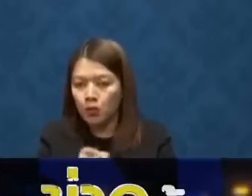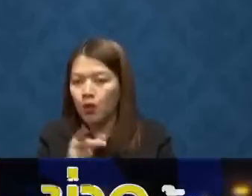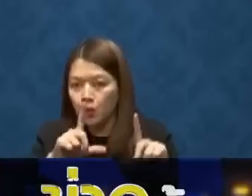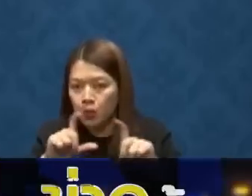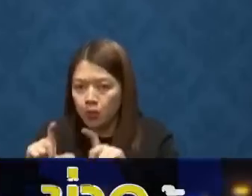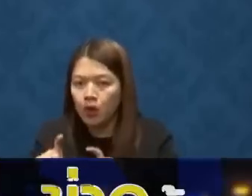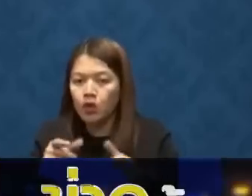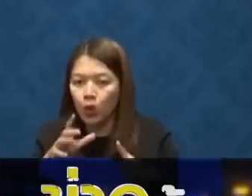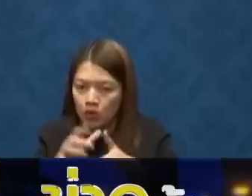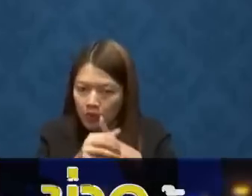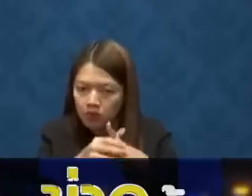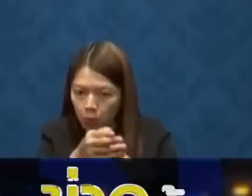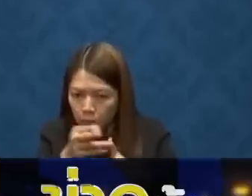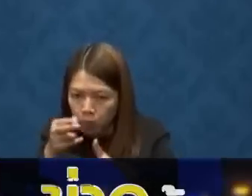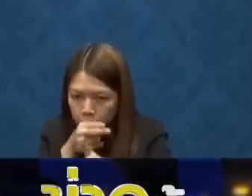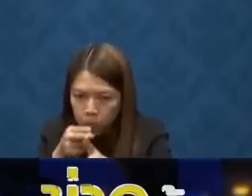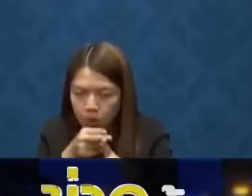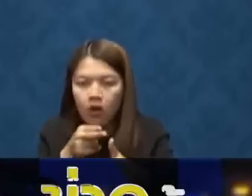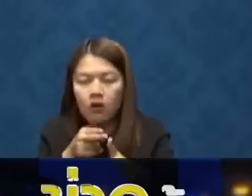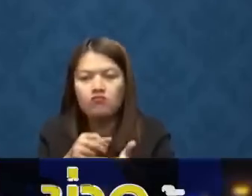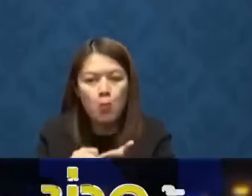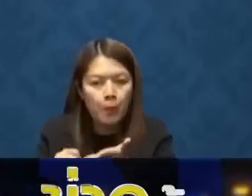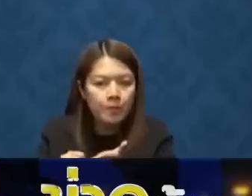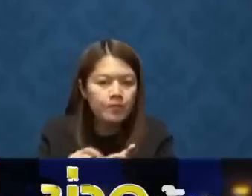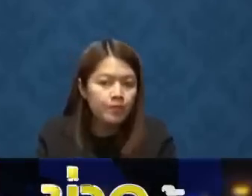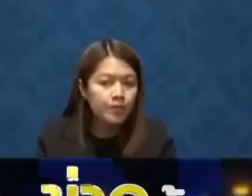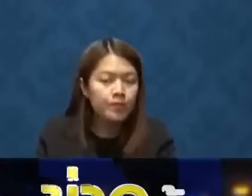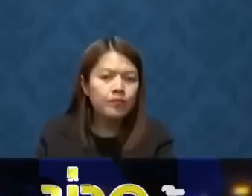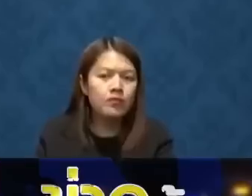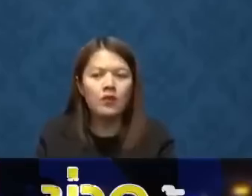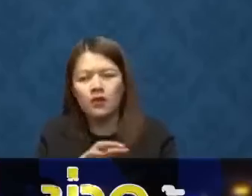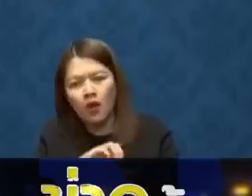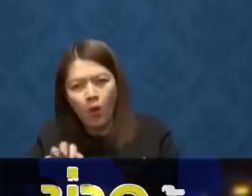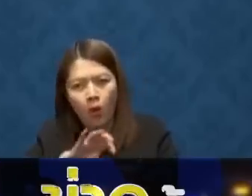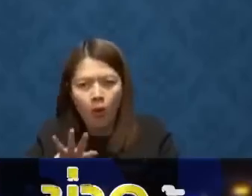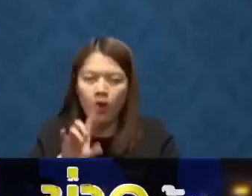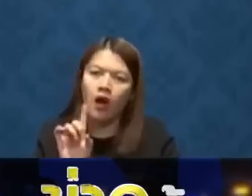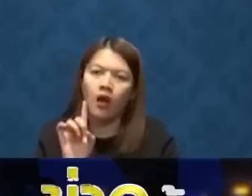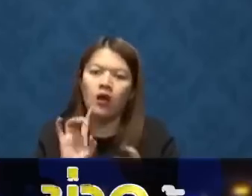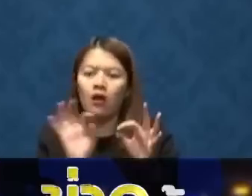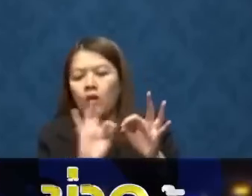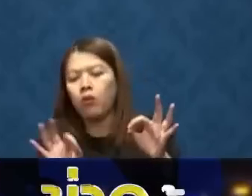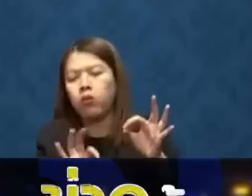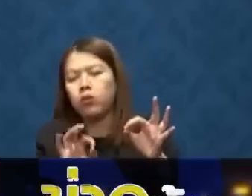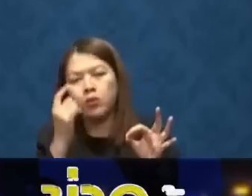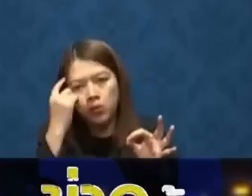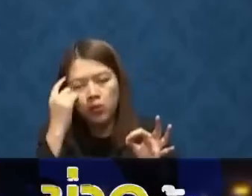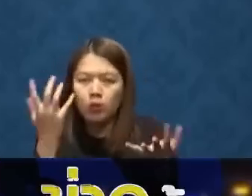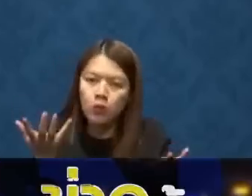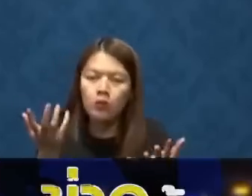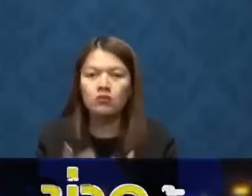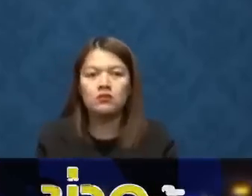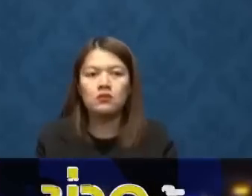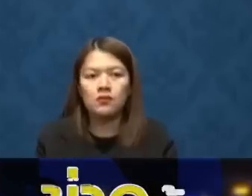ลอดแต่มันก็ยังไม่เพียงพอจึงได้แจ้งไปยังผู้อำนวยการสำนักงบประมาณเพื่อขอใช้งบกลางและ